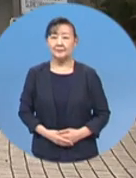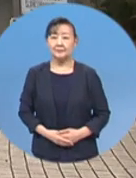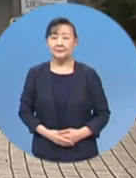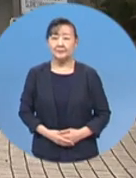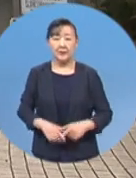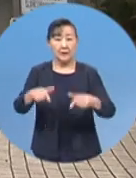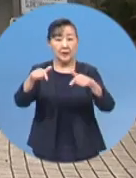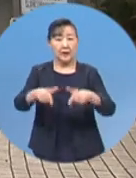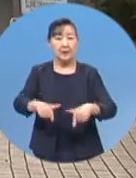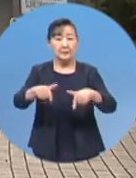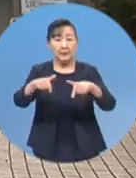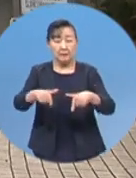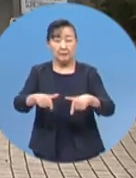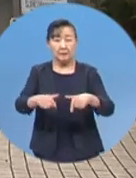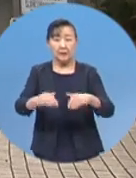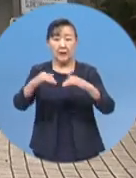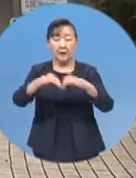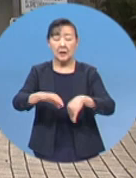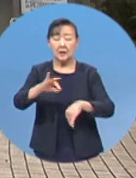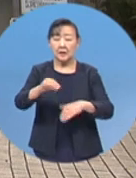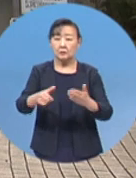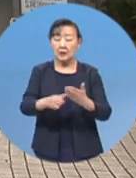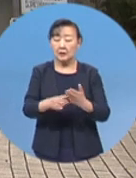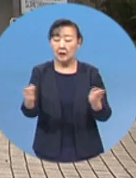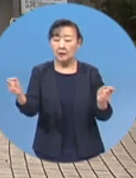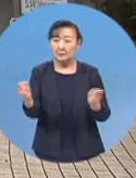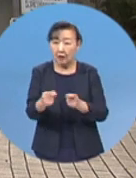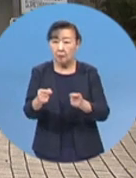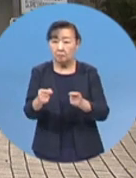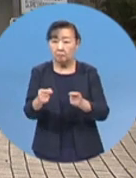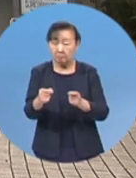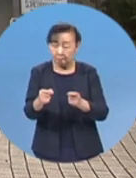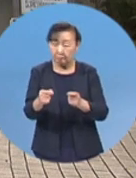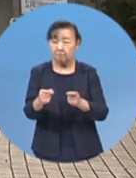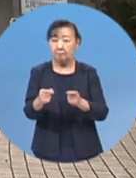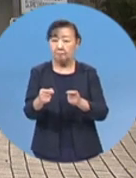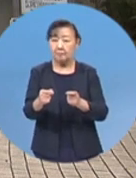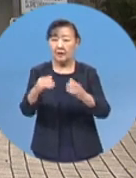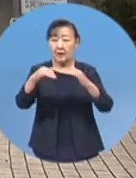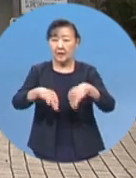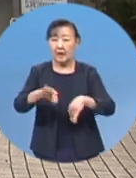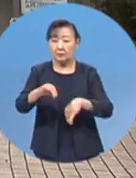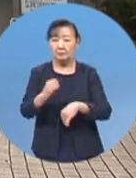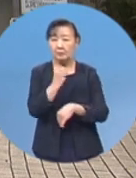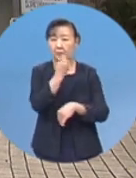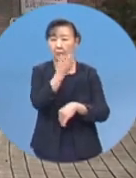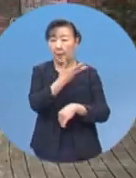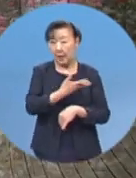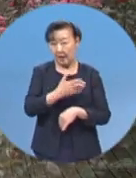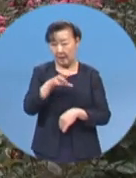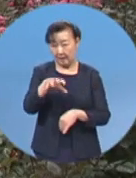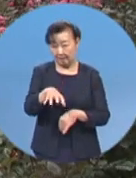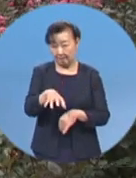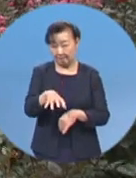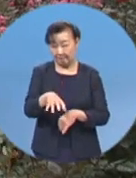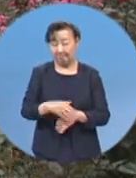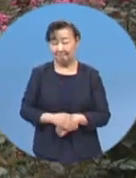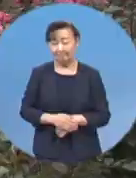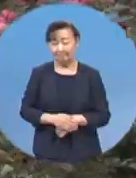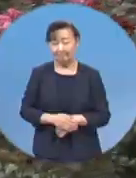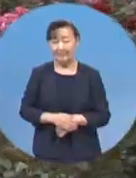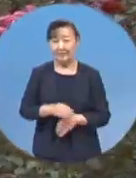京成線八つ駅から歩いておよそ5分のところにある八つバラ園。およそ